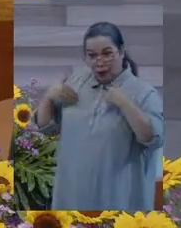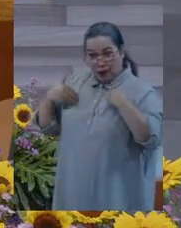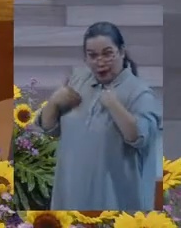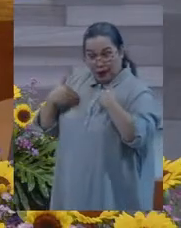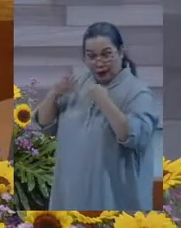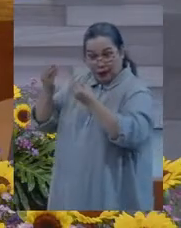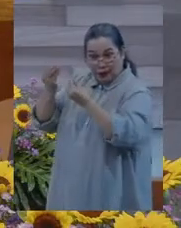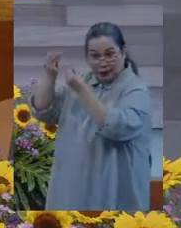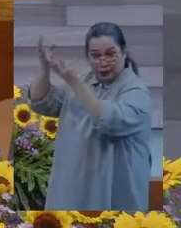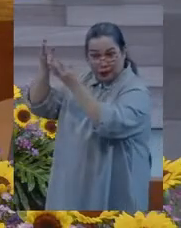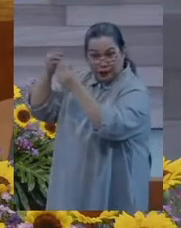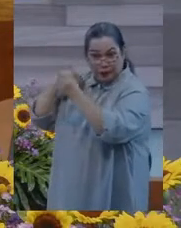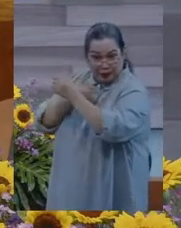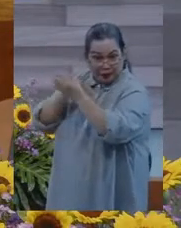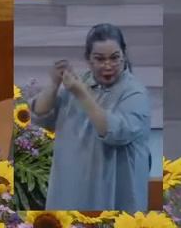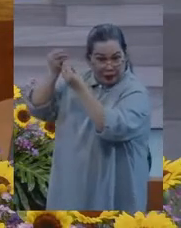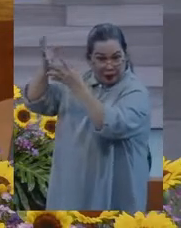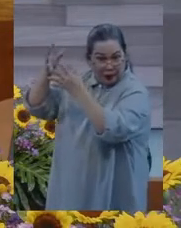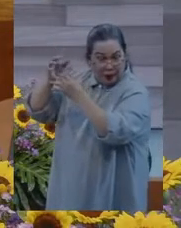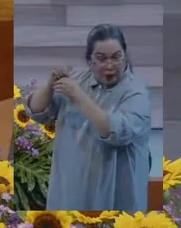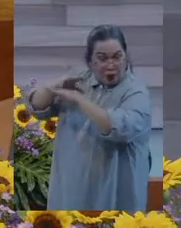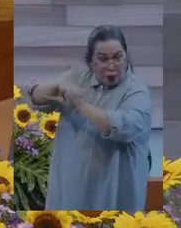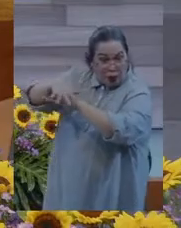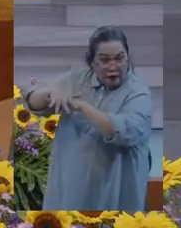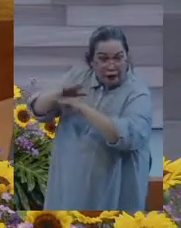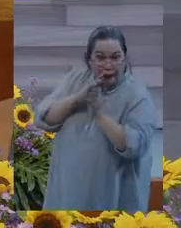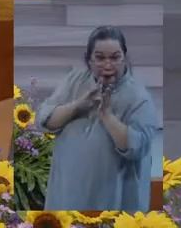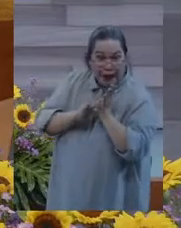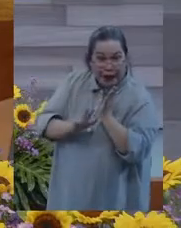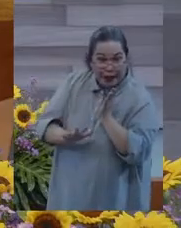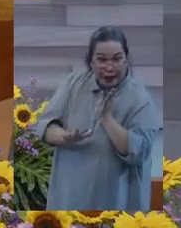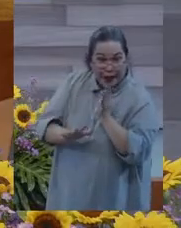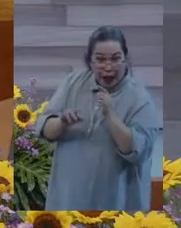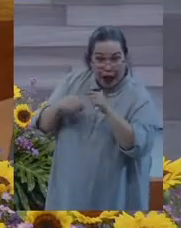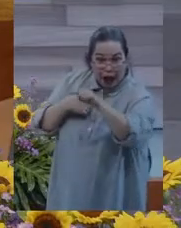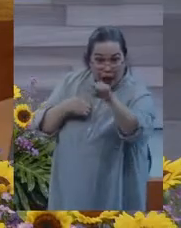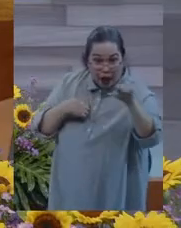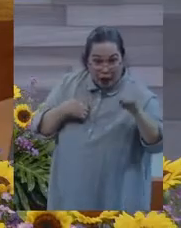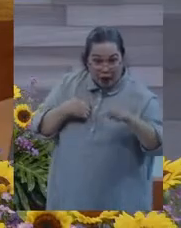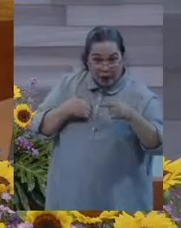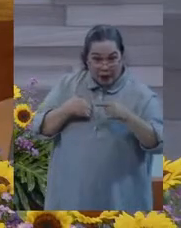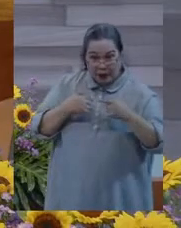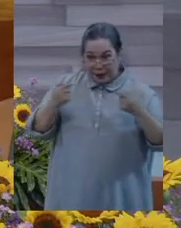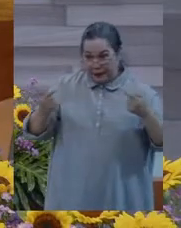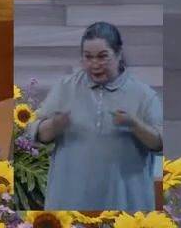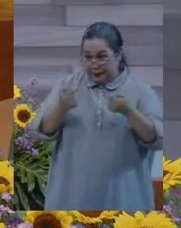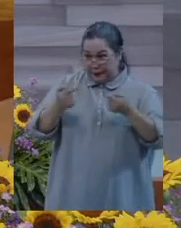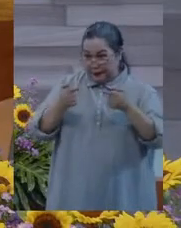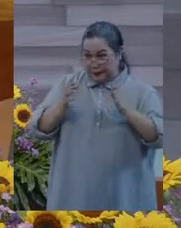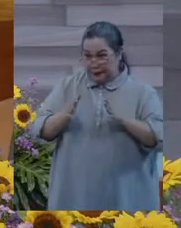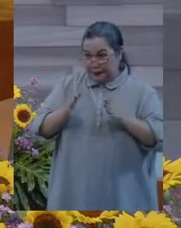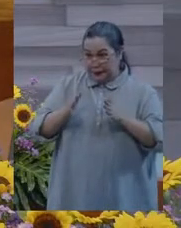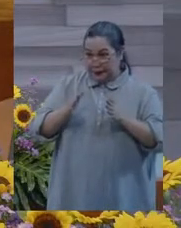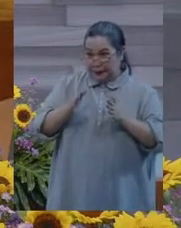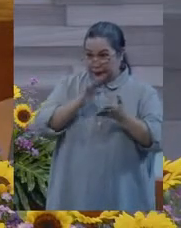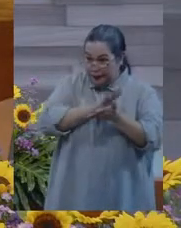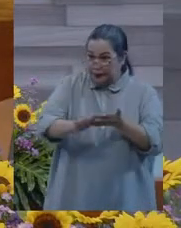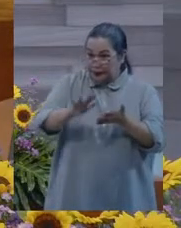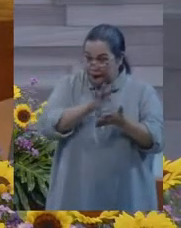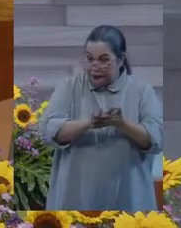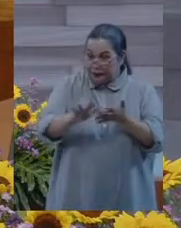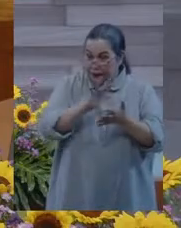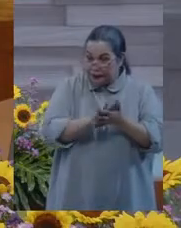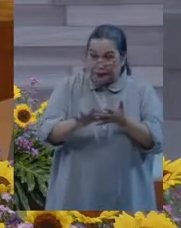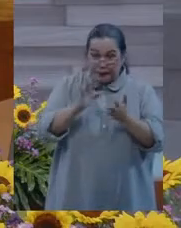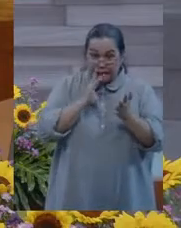upang sa ating pag-aalay noon, matakpan ng dugo noon ang ating pagiging makasalanan. Yun po